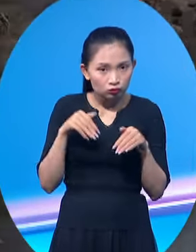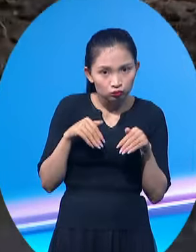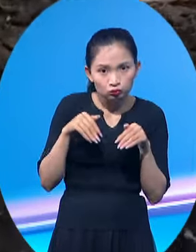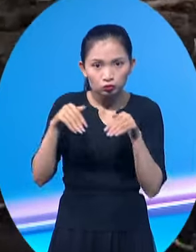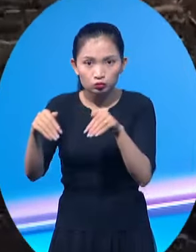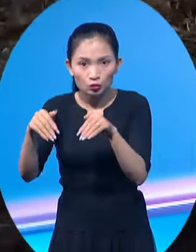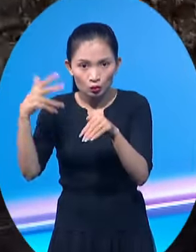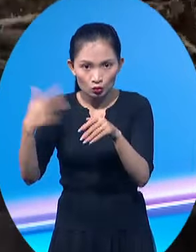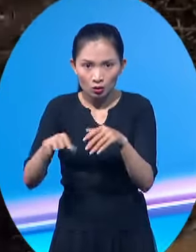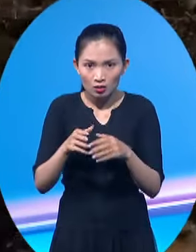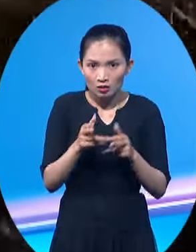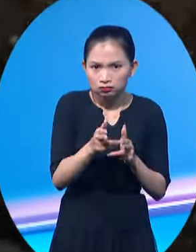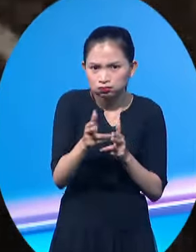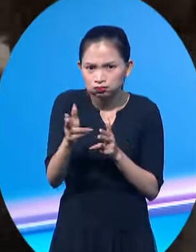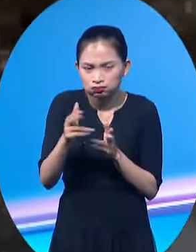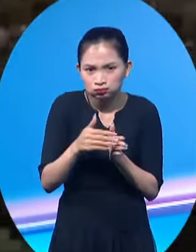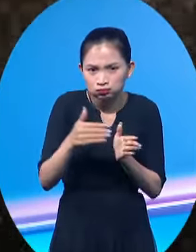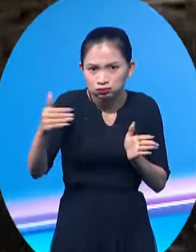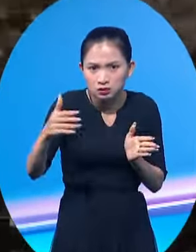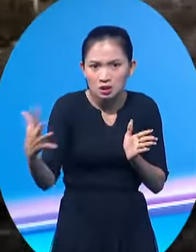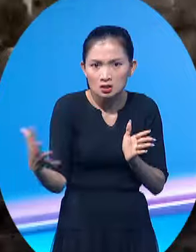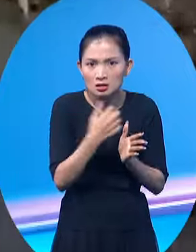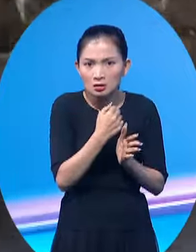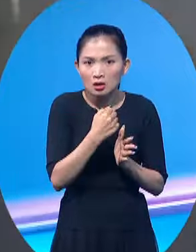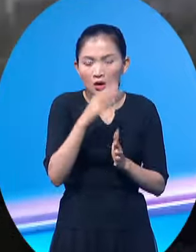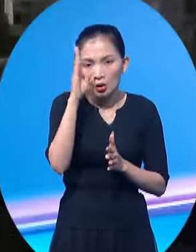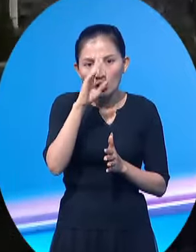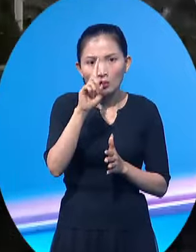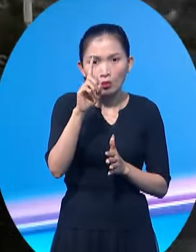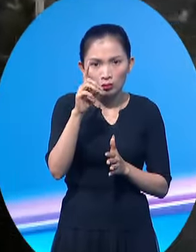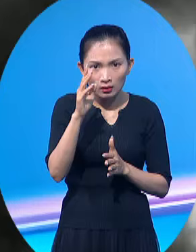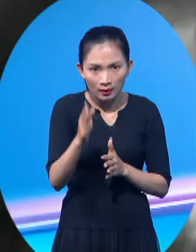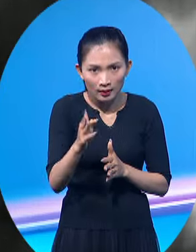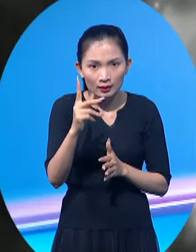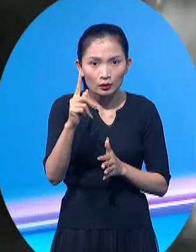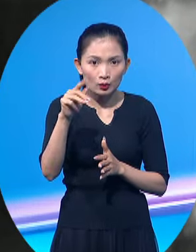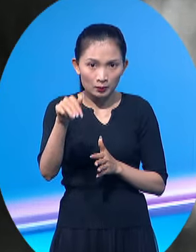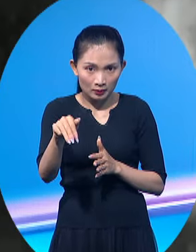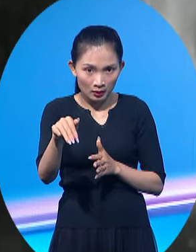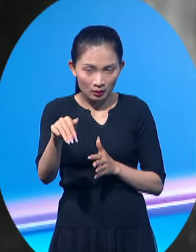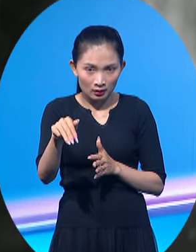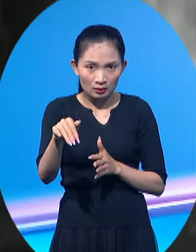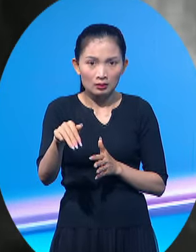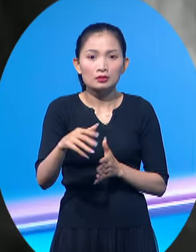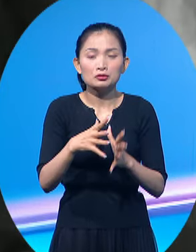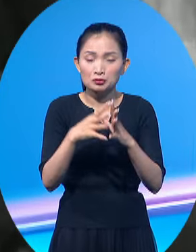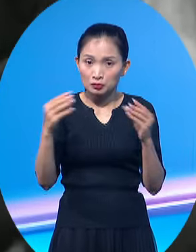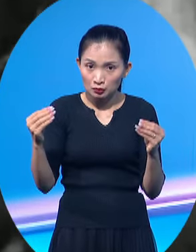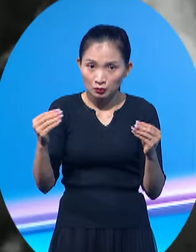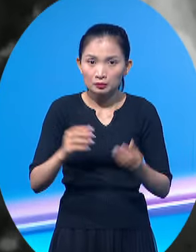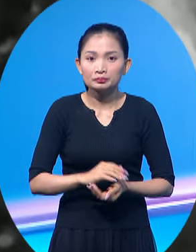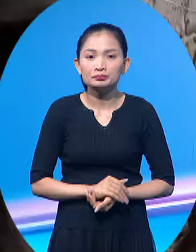1.000 km. Trong tháng này, Nga đã chiếm được các làng Pervomaisk, Bodanivka và